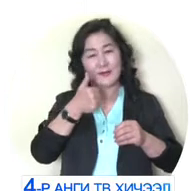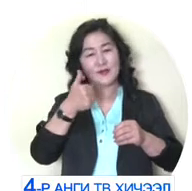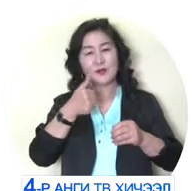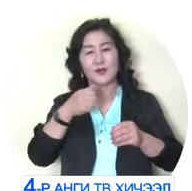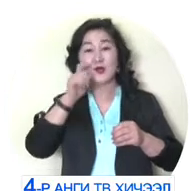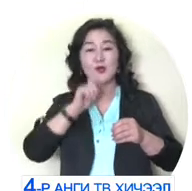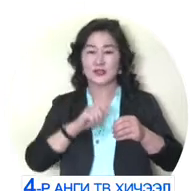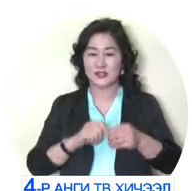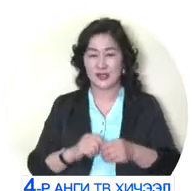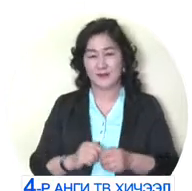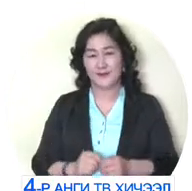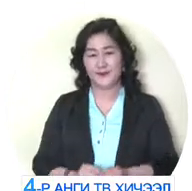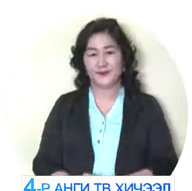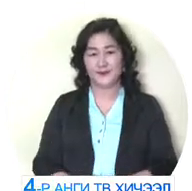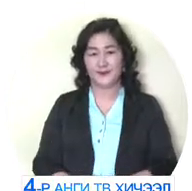бүрийг хүсчээ.